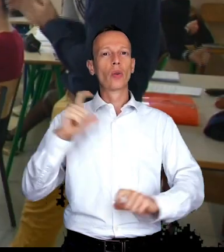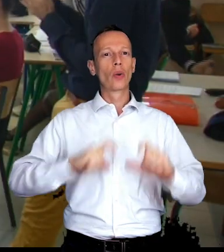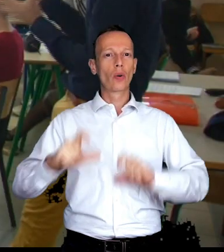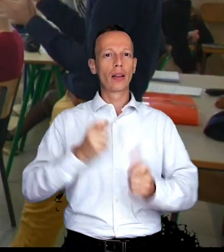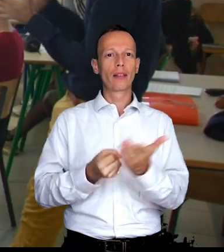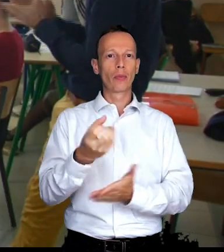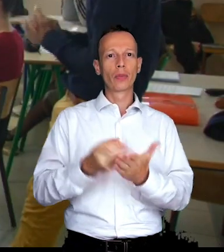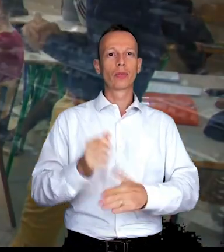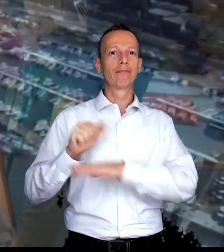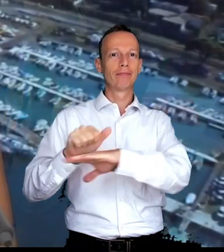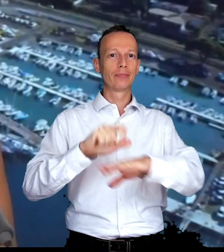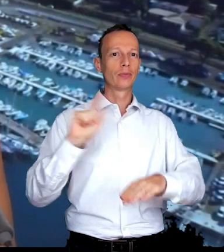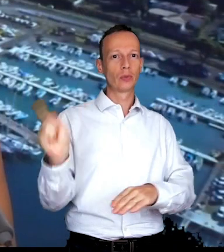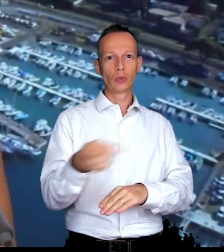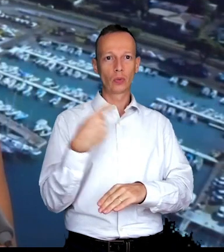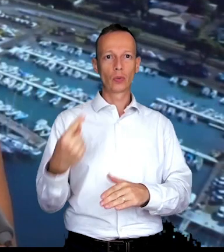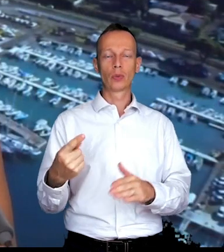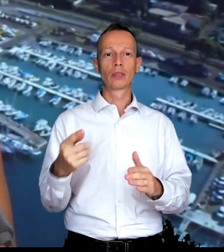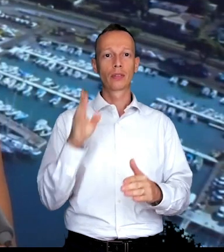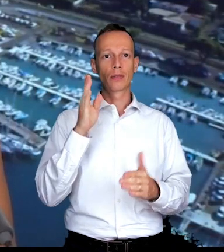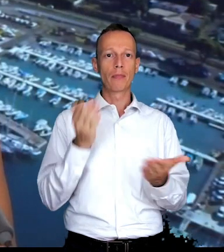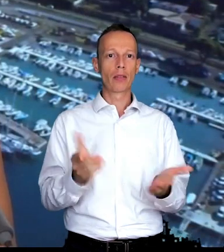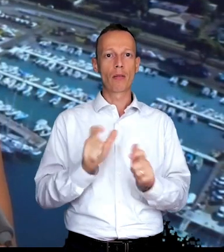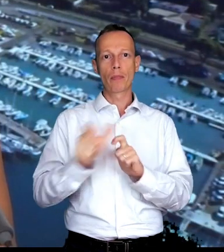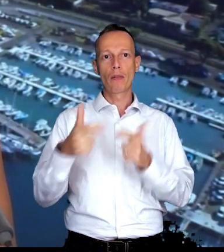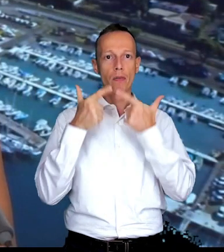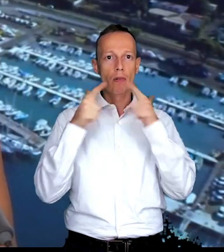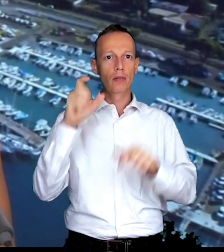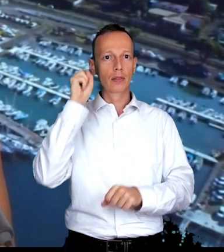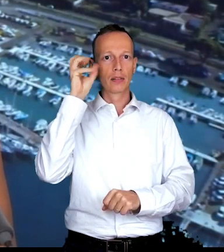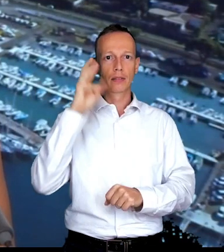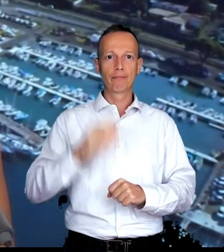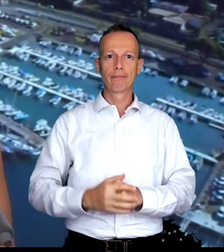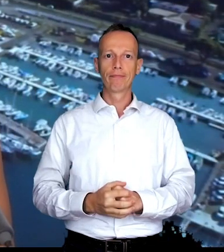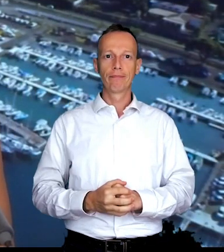je cite, tous ensemble. Voilà, retrouvez Natacha Silagi